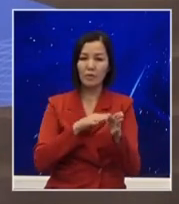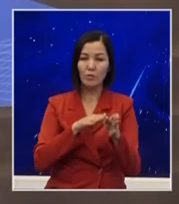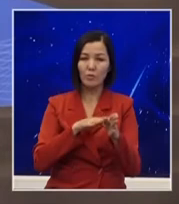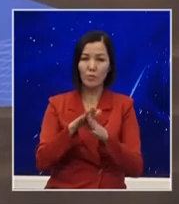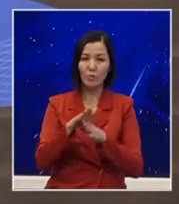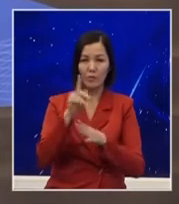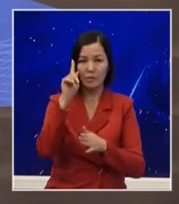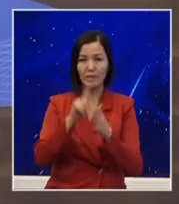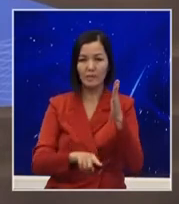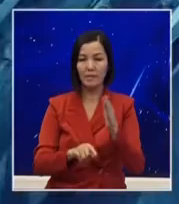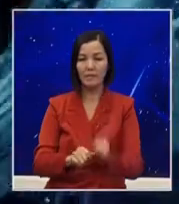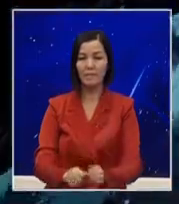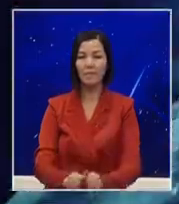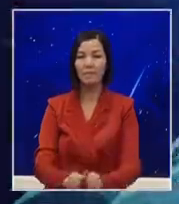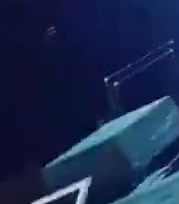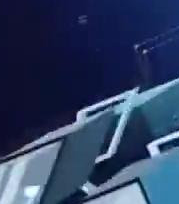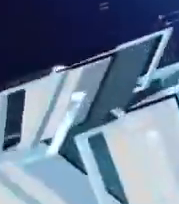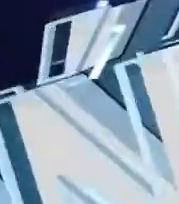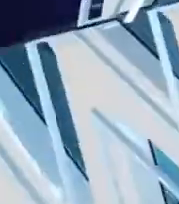деп сендіргім келеді.